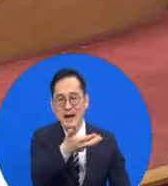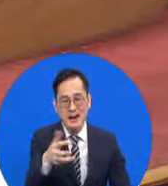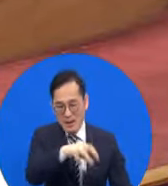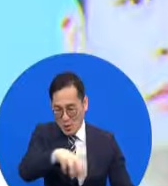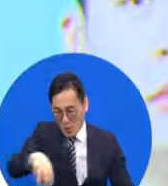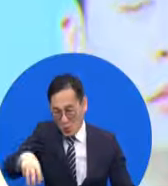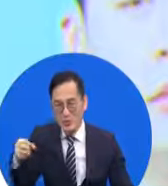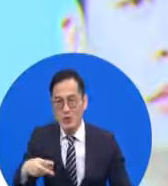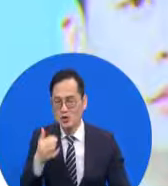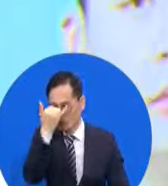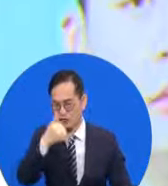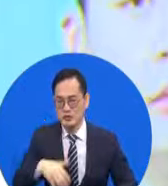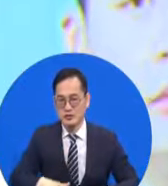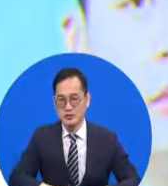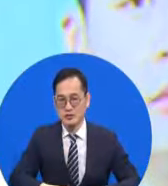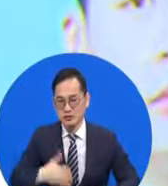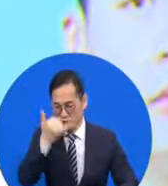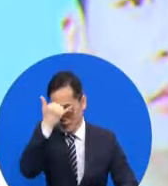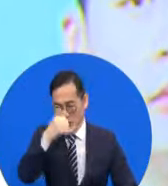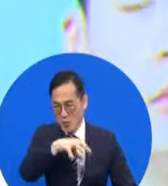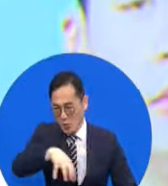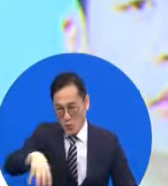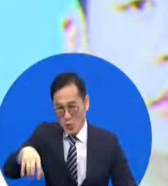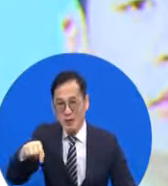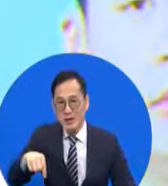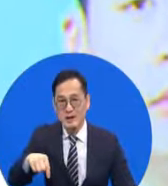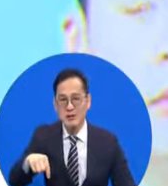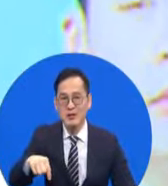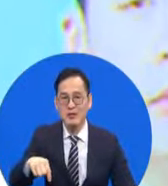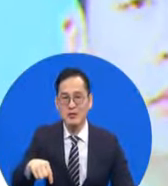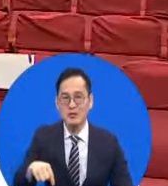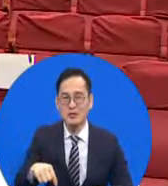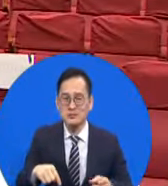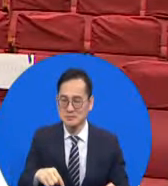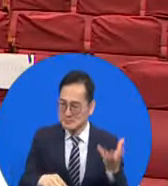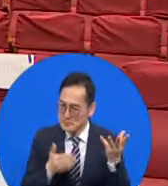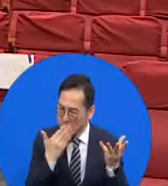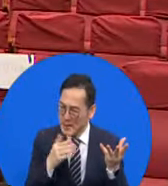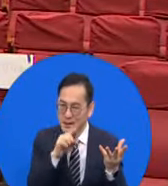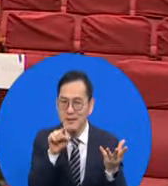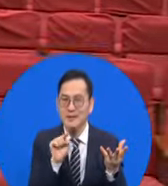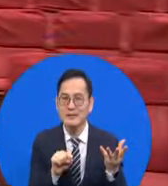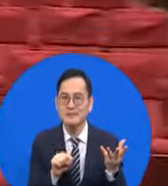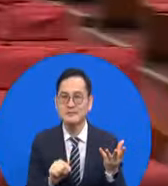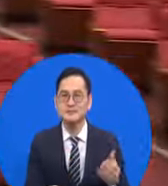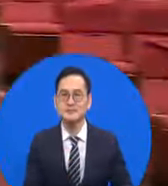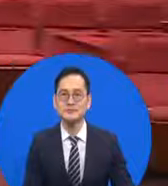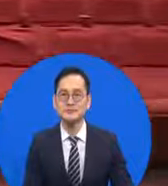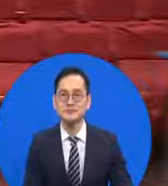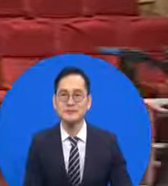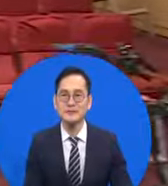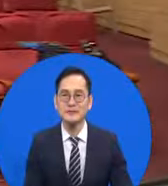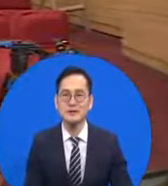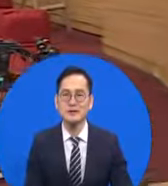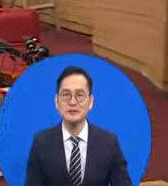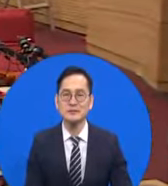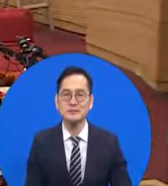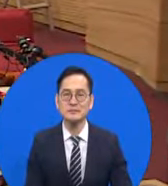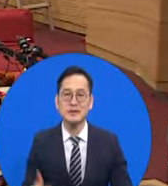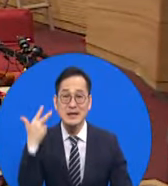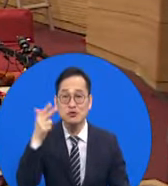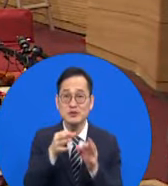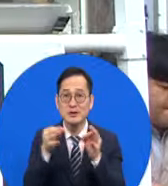충청 등 중원에서 민주당이 얼마나 표심을 사로잡았는지 여부인데요. 여론조사 공표가 금지됐던 블랙아웃 기간